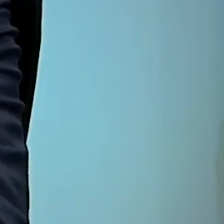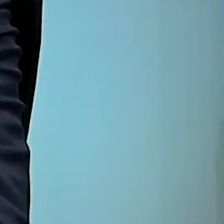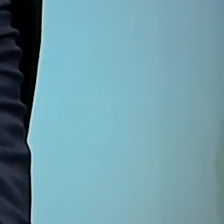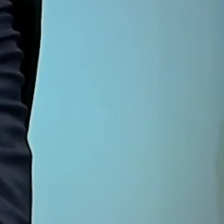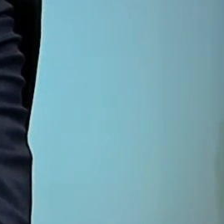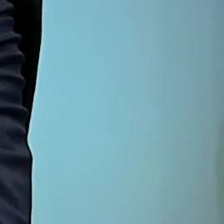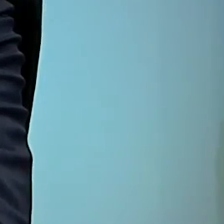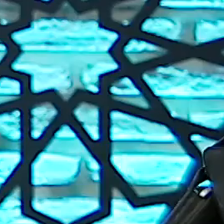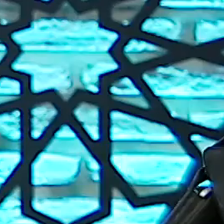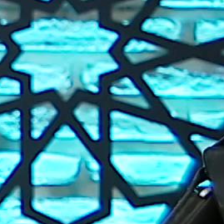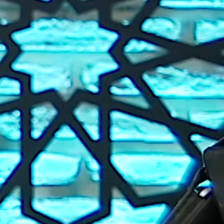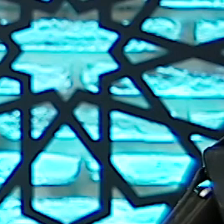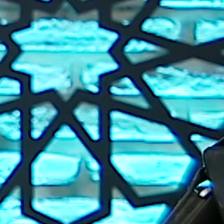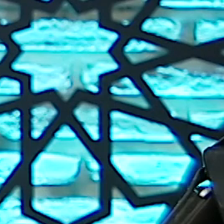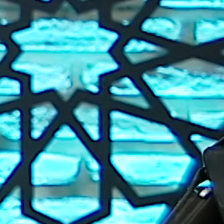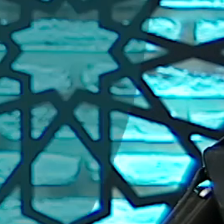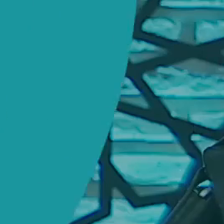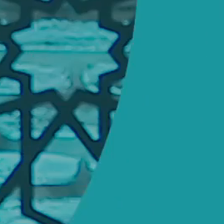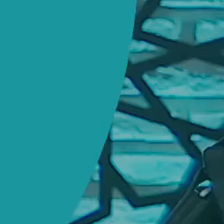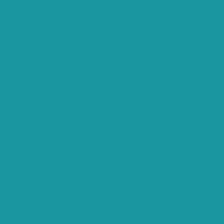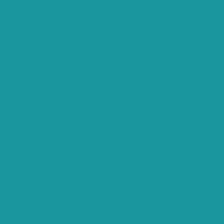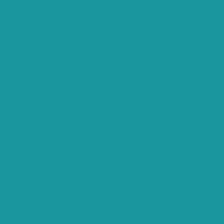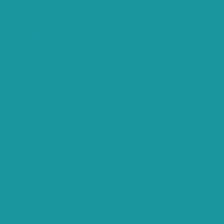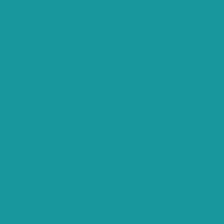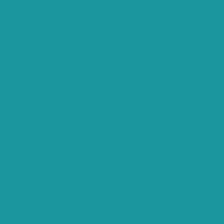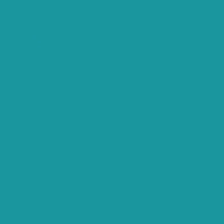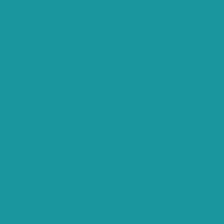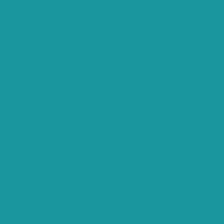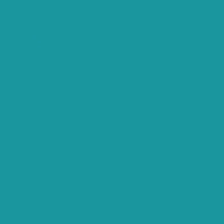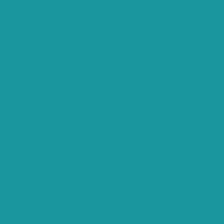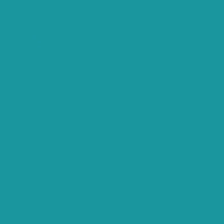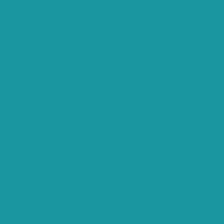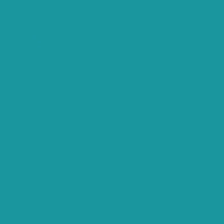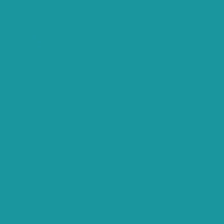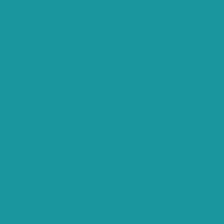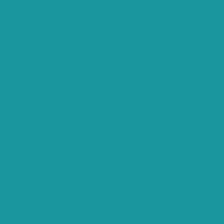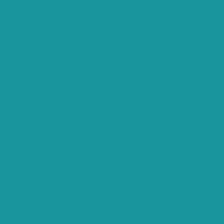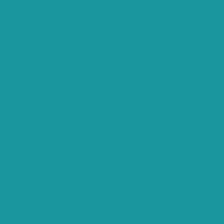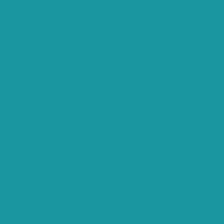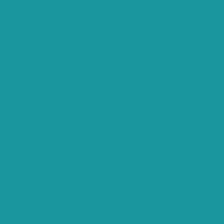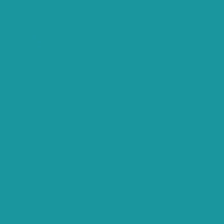şehadettir Eyvallah o Yani eğer biliyorsak Hüsnü şehadetten de kaçınmayın o zaman